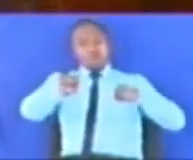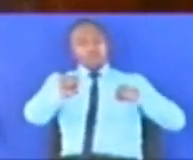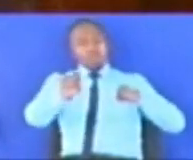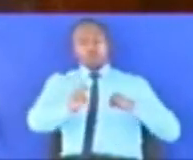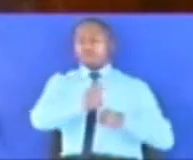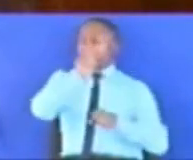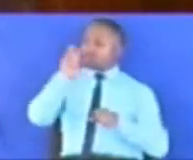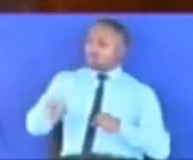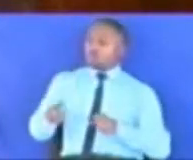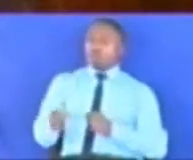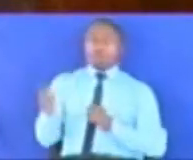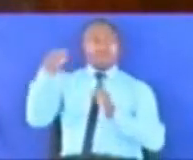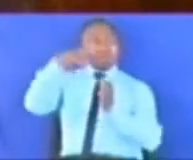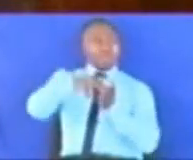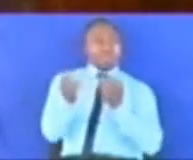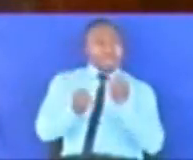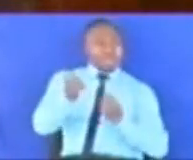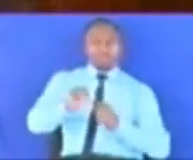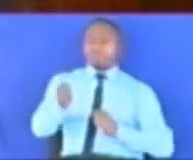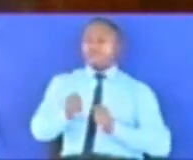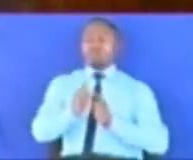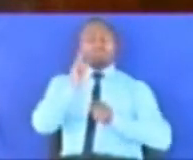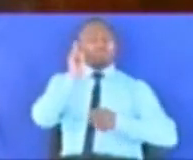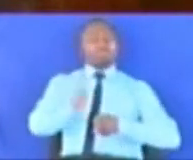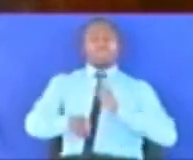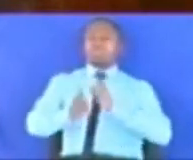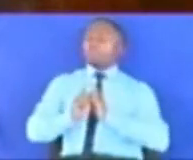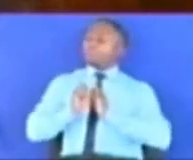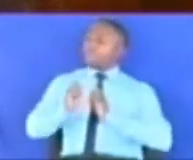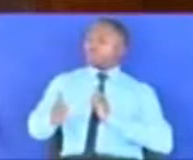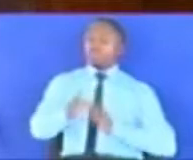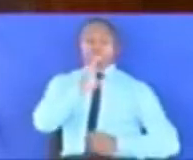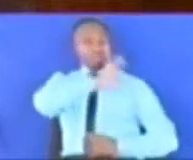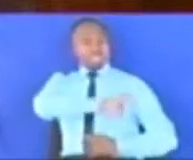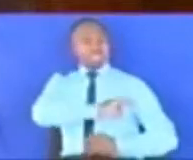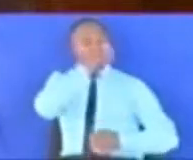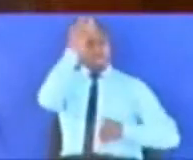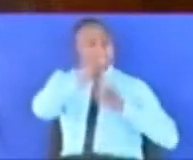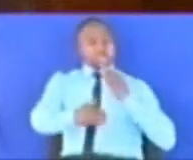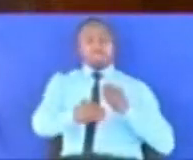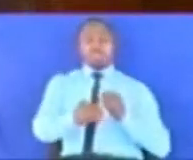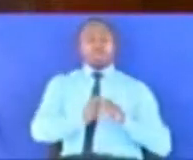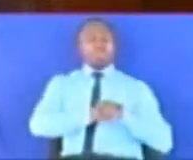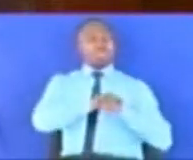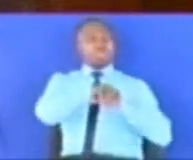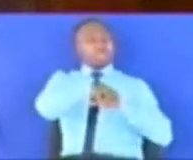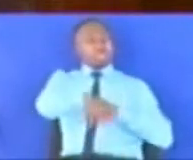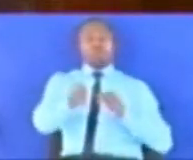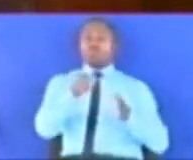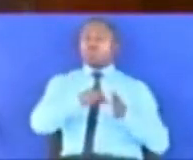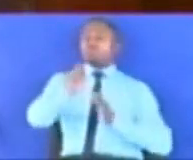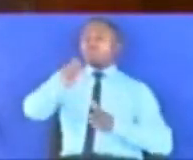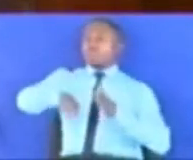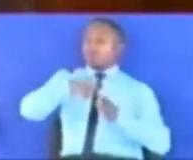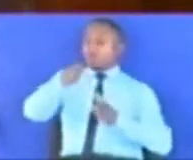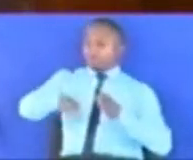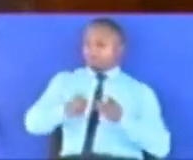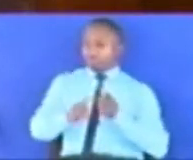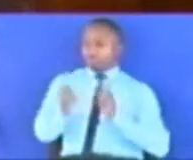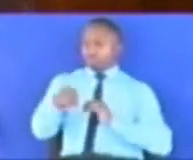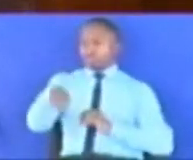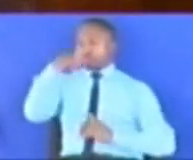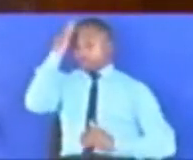magari wanashuka, na bado wanatembea umbali mrefu. Mishahara yao yote inaishia kwenye nauli. Kwa hiyo serikali, kama ambavyo busara